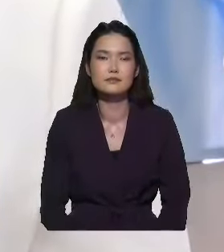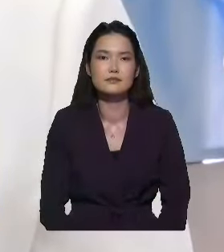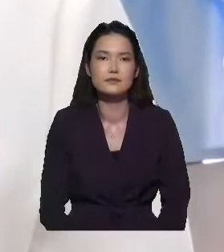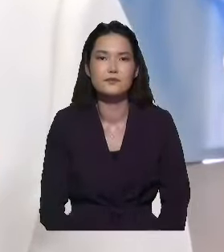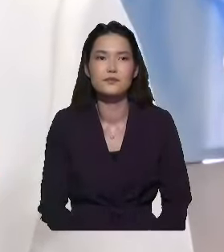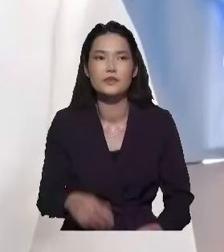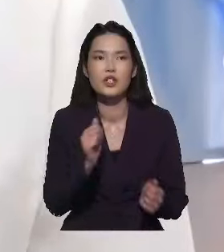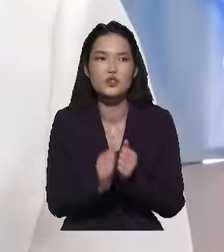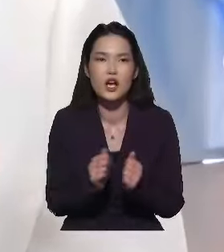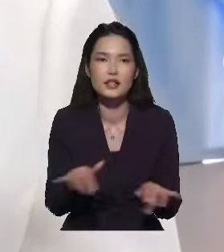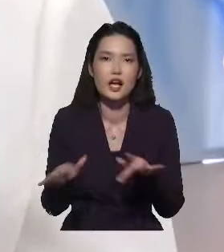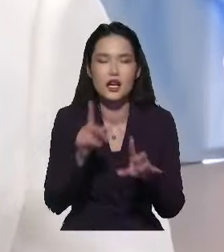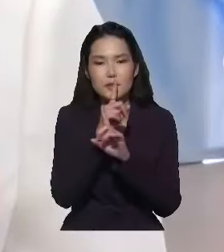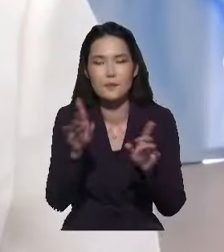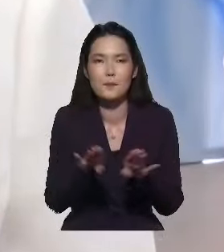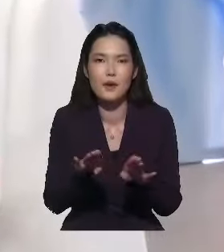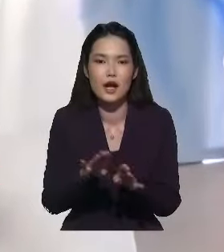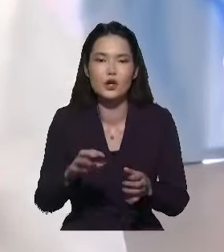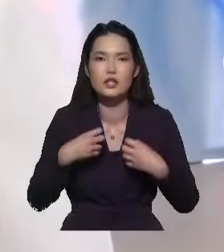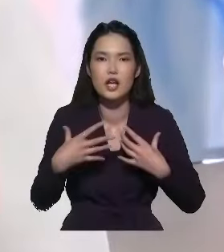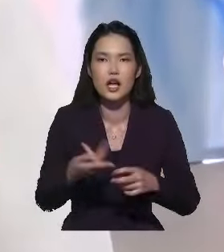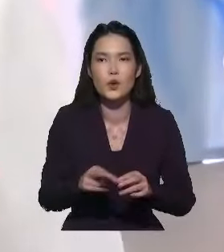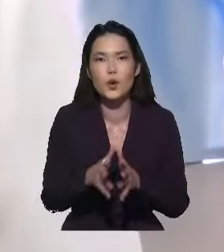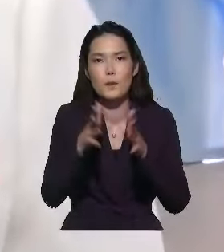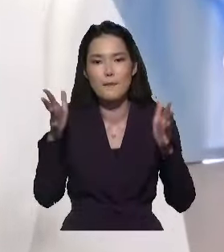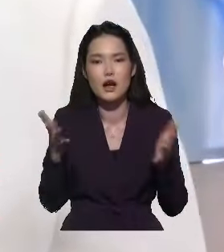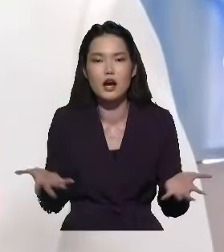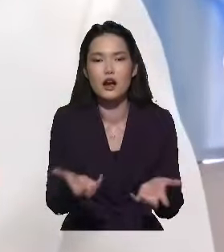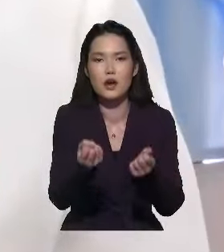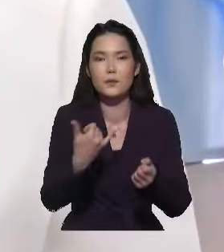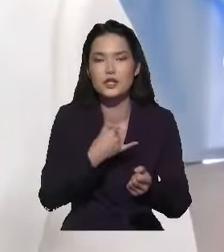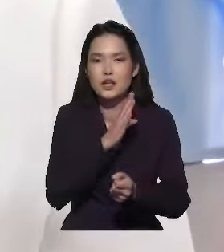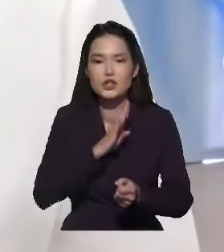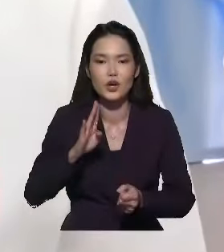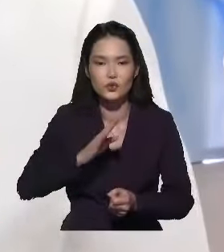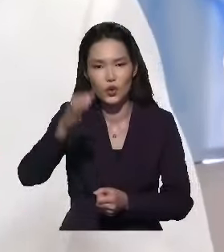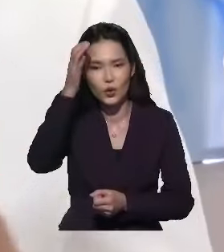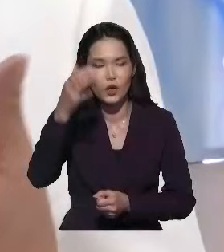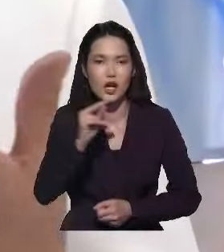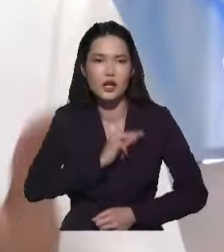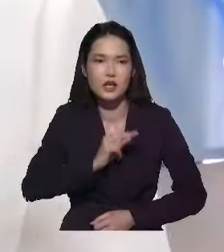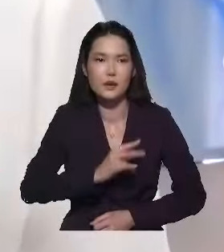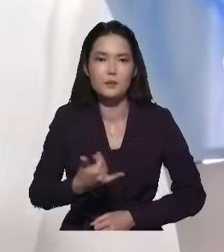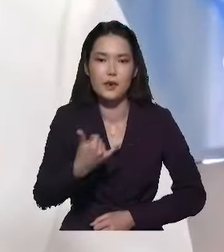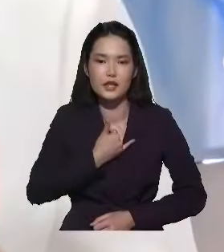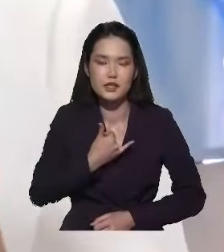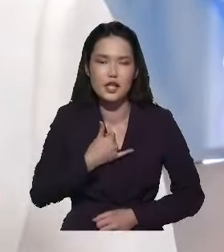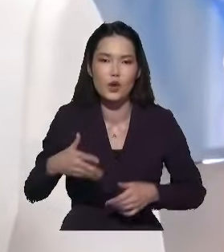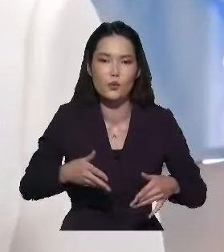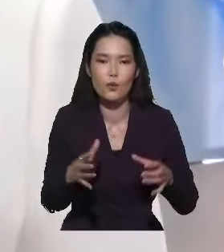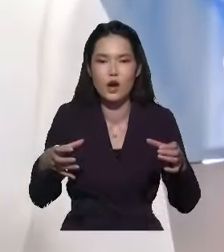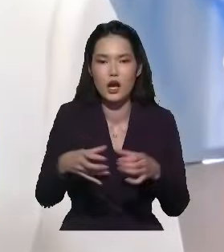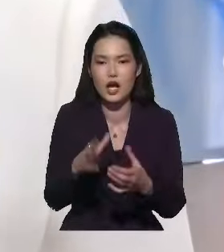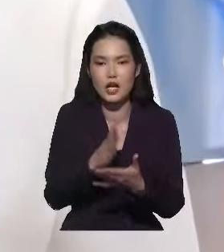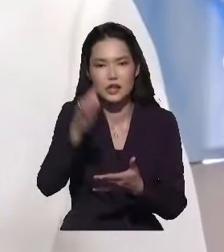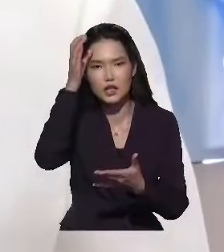Частая организация подобных мероприятий является большой поддержкой для наших женщин-ученых, которые работают в нашем университете, занимаются